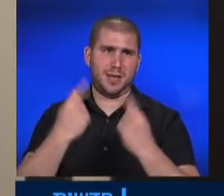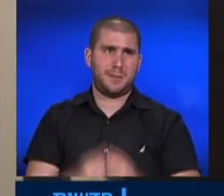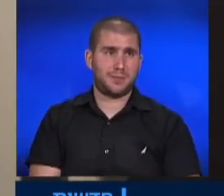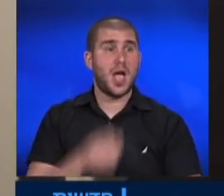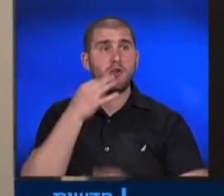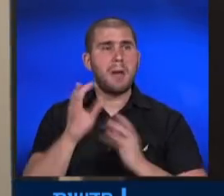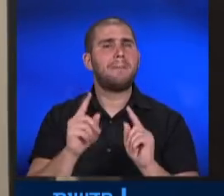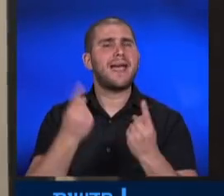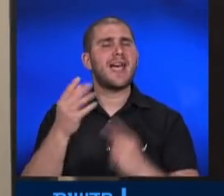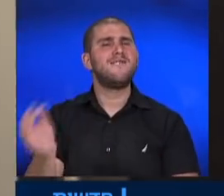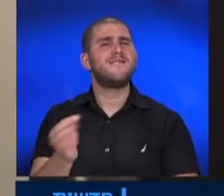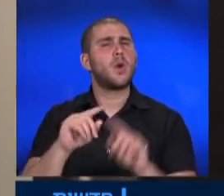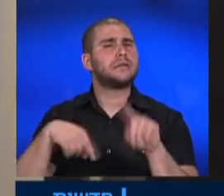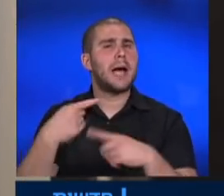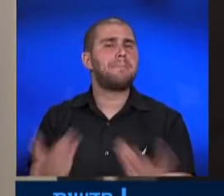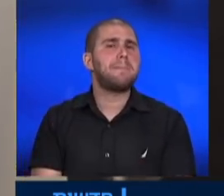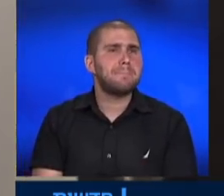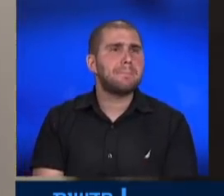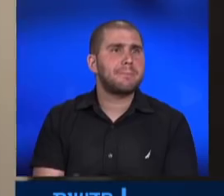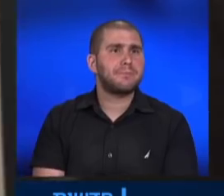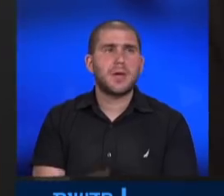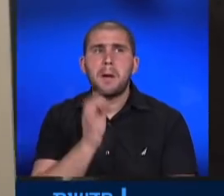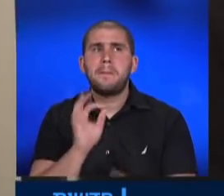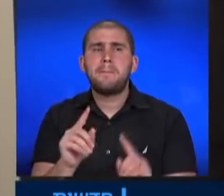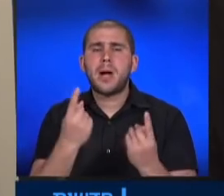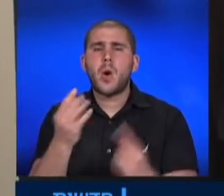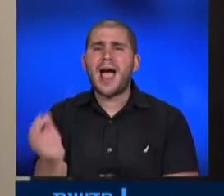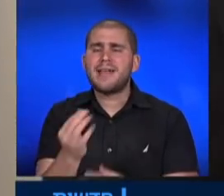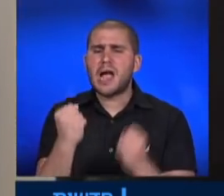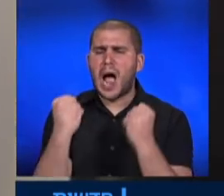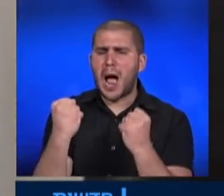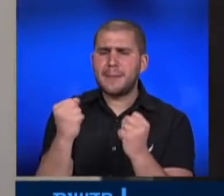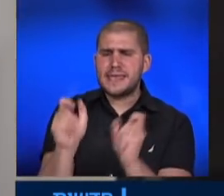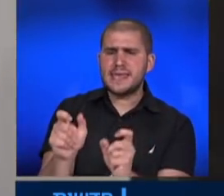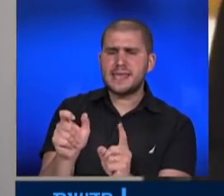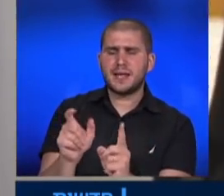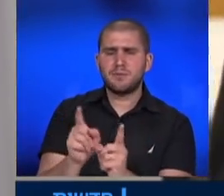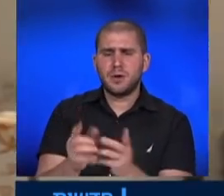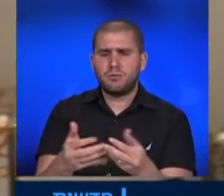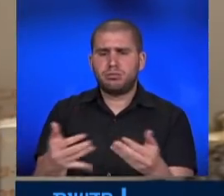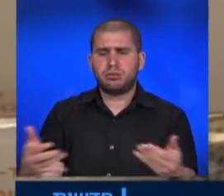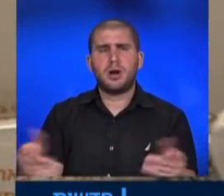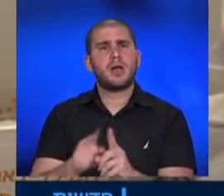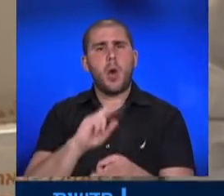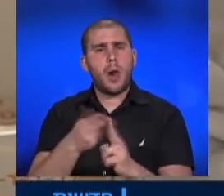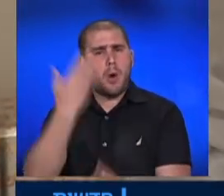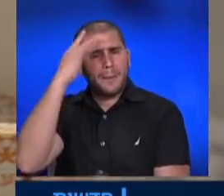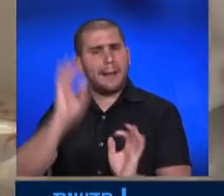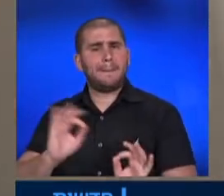קורה בווירוס הבא? מה קורה בחיידק עמיד שמתפתח היום, שהעולם עוד לא מכיר אותו?